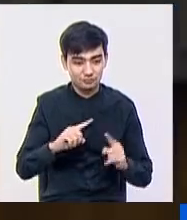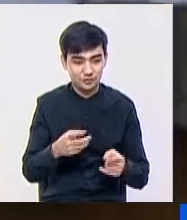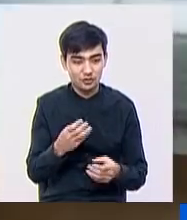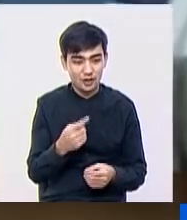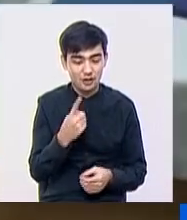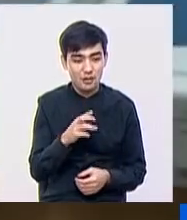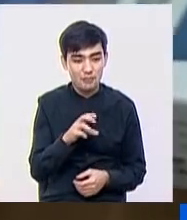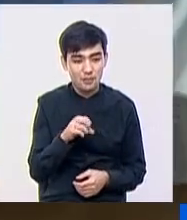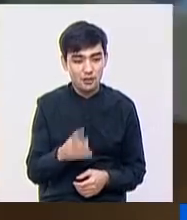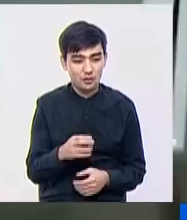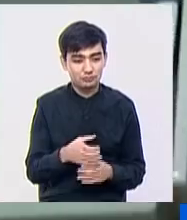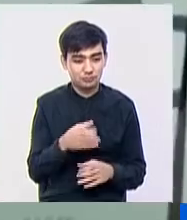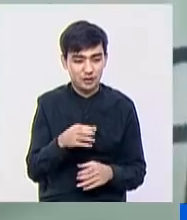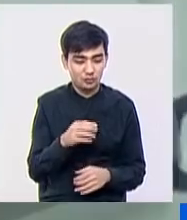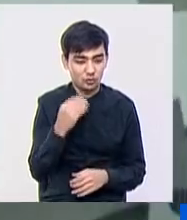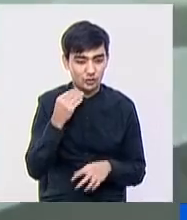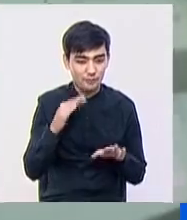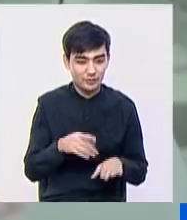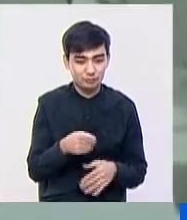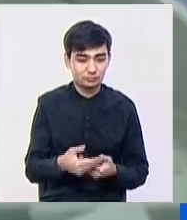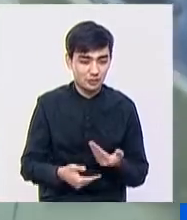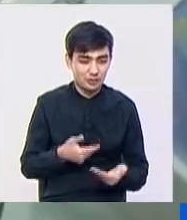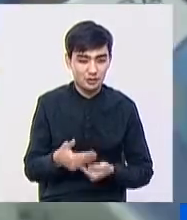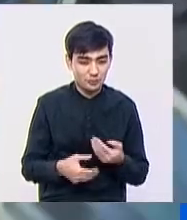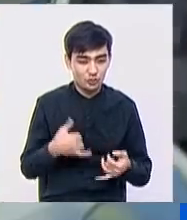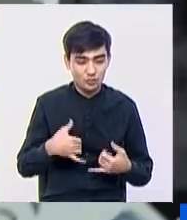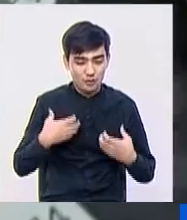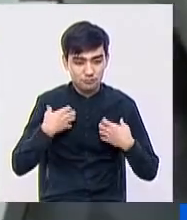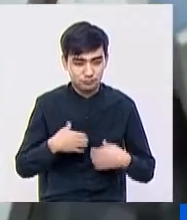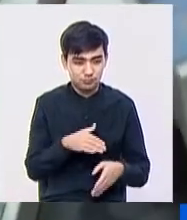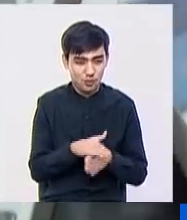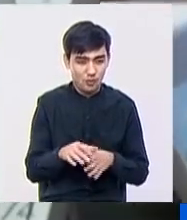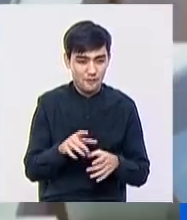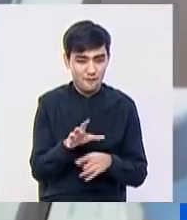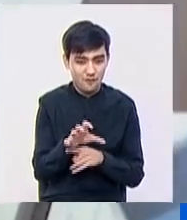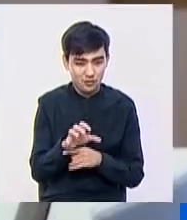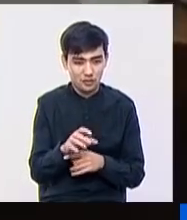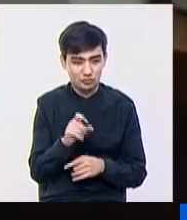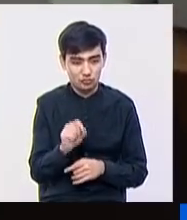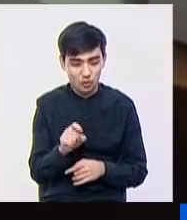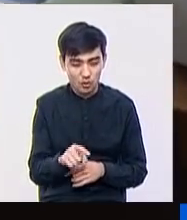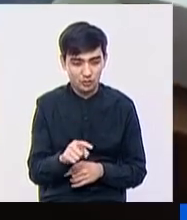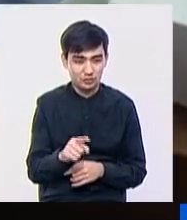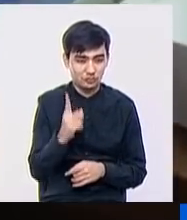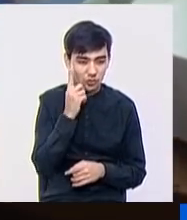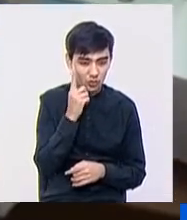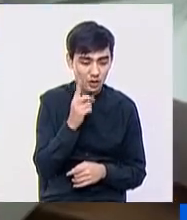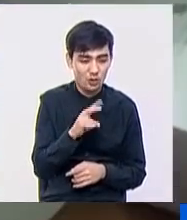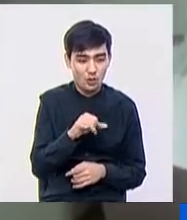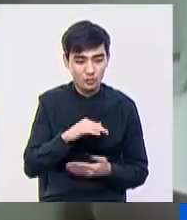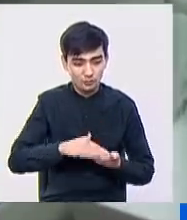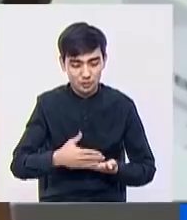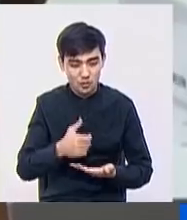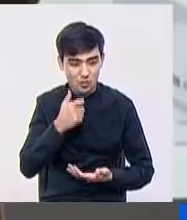из блокпостов возле Туркестана. Они шли пешком с сумками, полными фотоаппаратов, золота, смартфонов, ноутбуков и